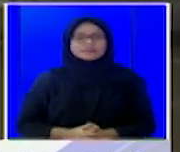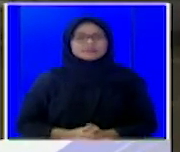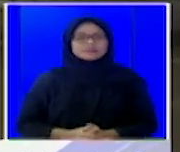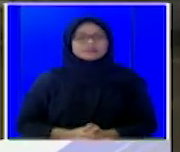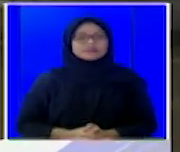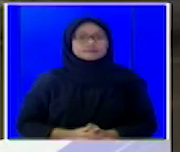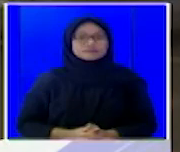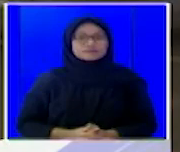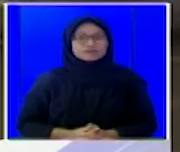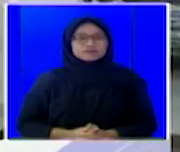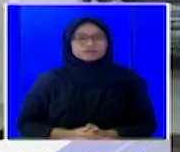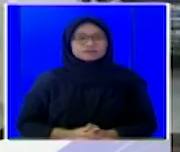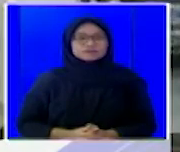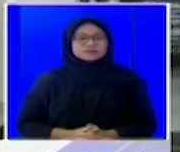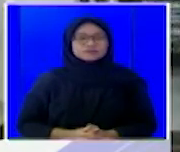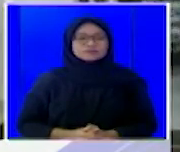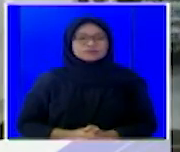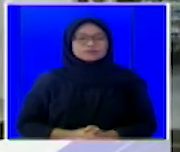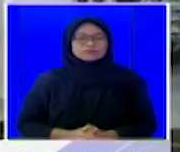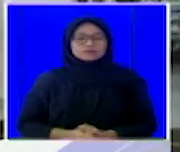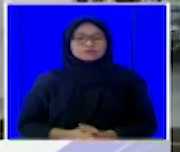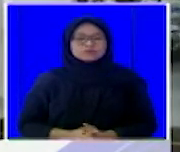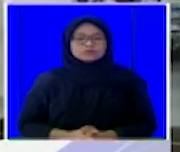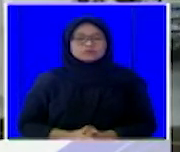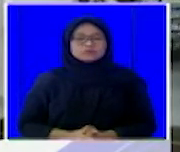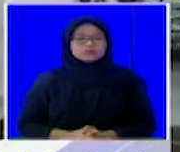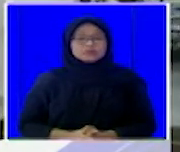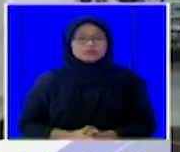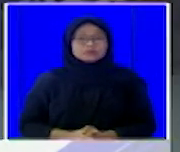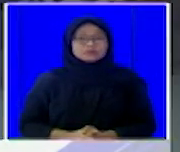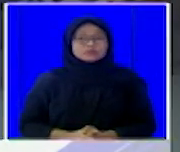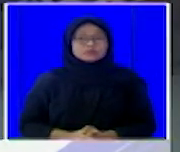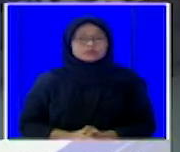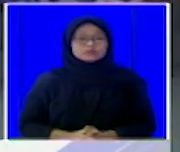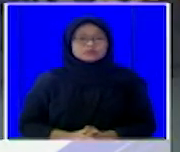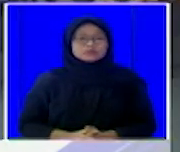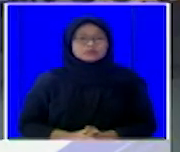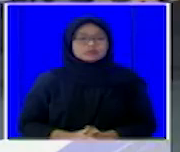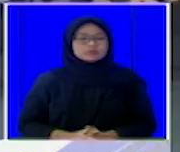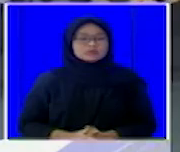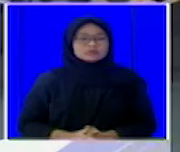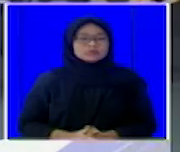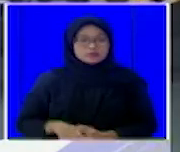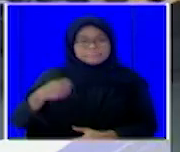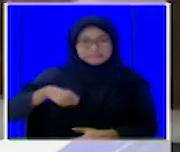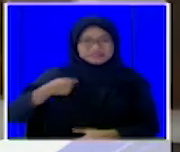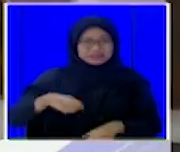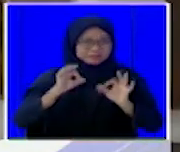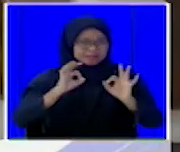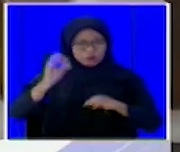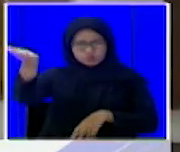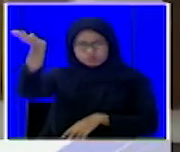hai hai Hai mantap menteri penerangan era Presiden Soeharto